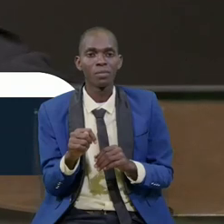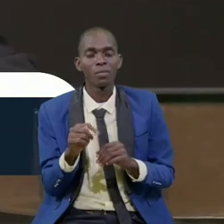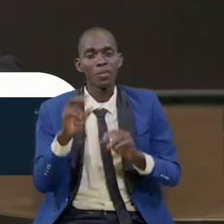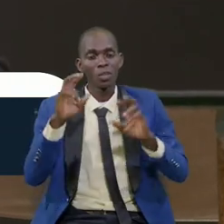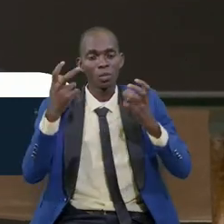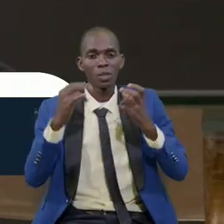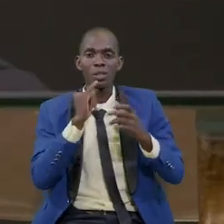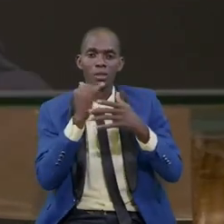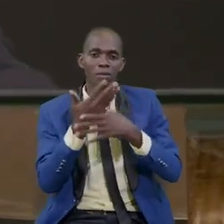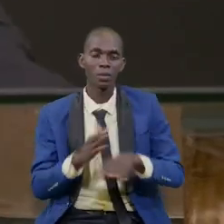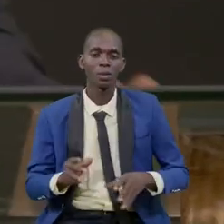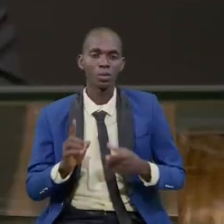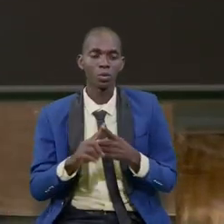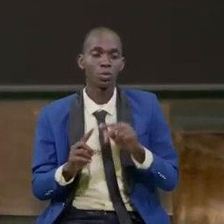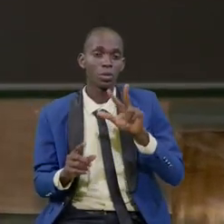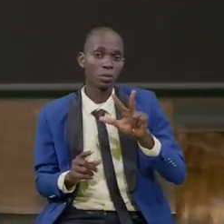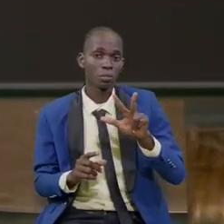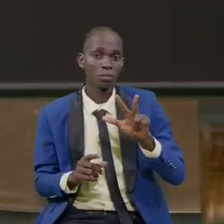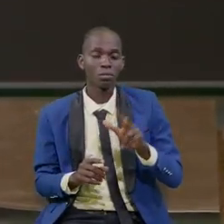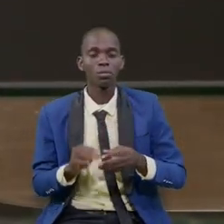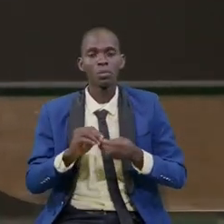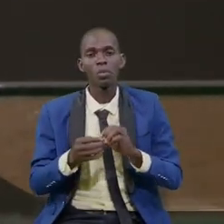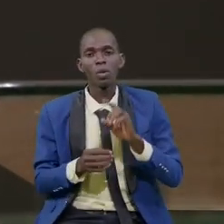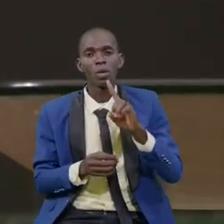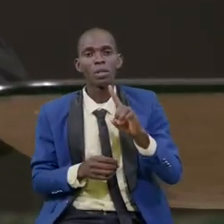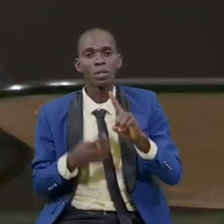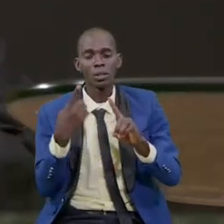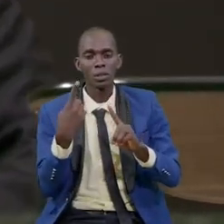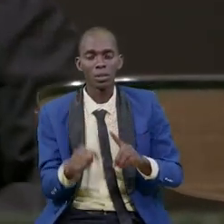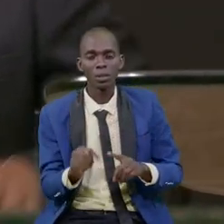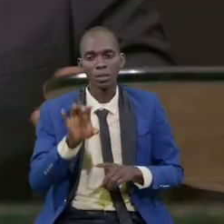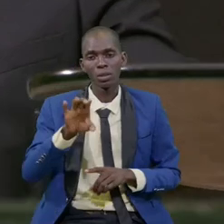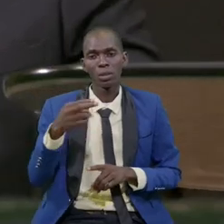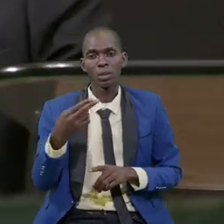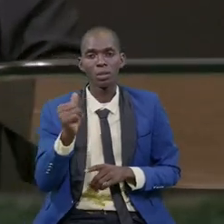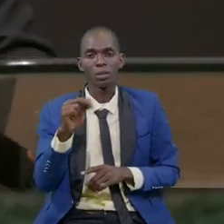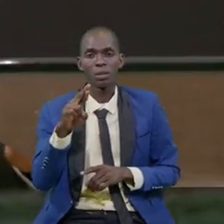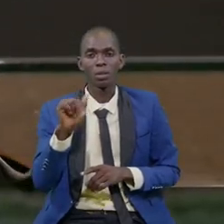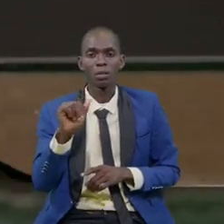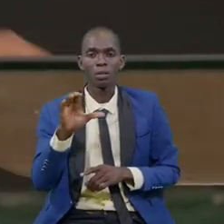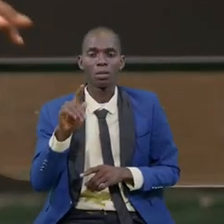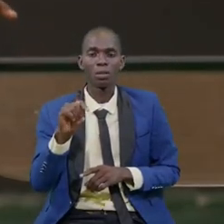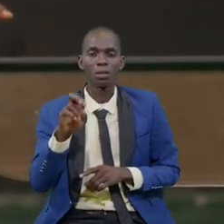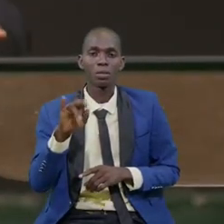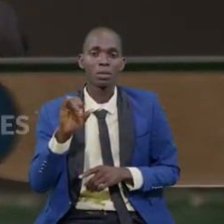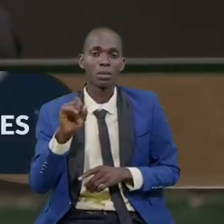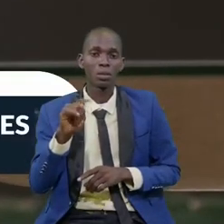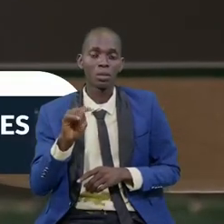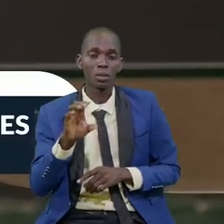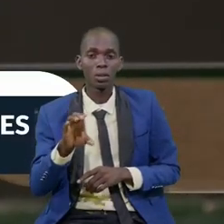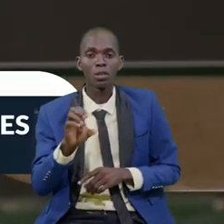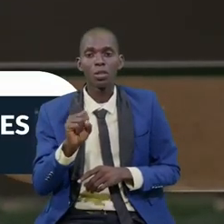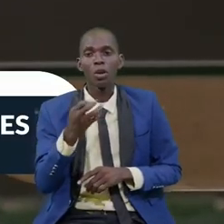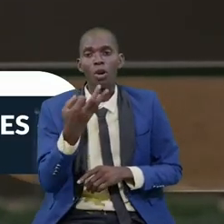en trois parties. Première partie, nous allons voir les caractéristiques des langues des hommes sans